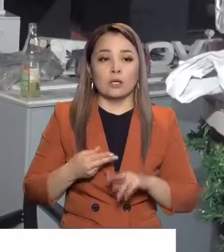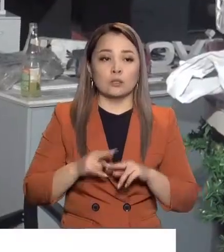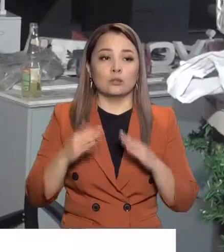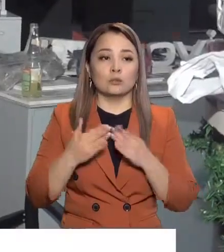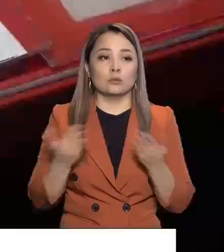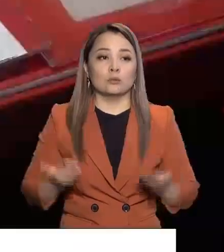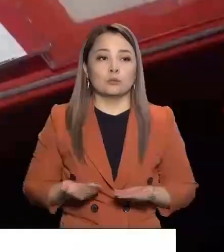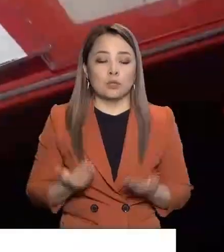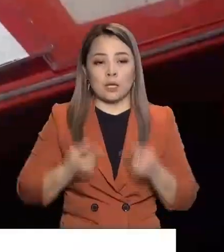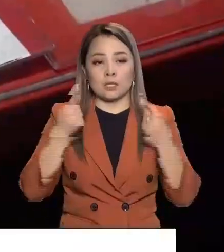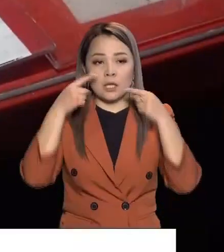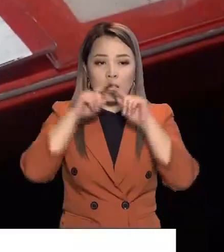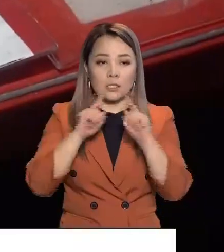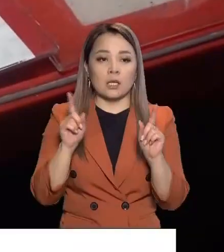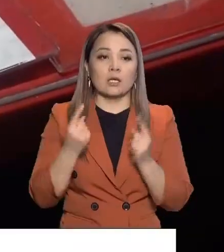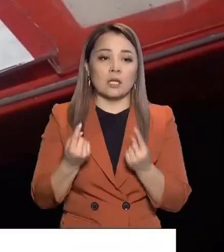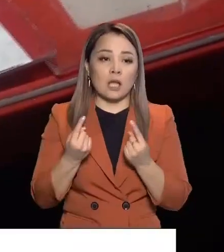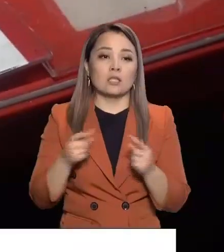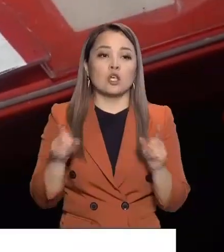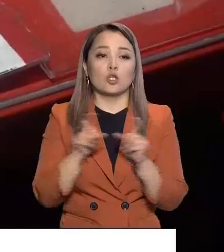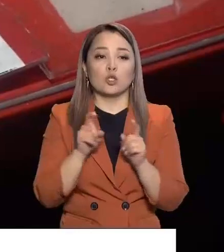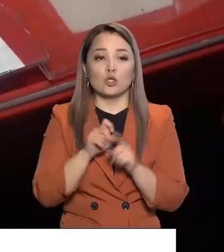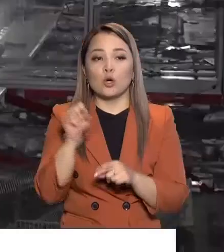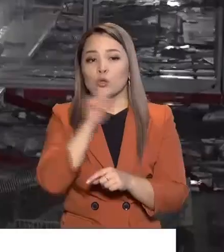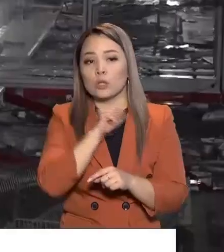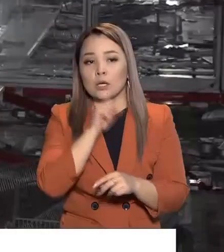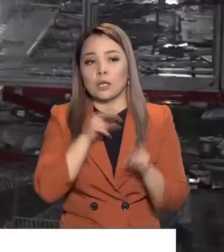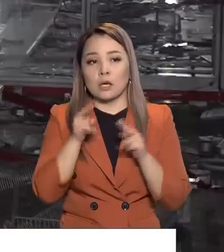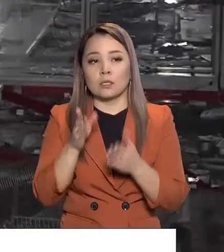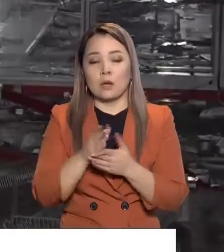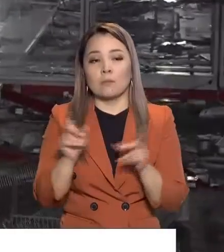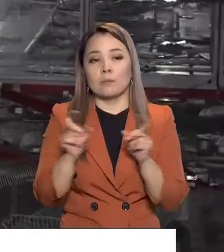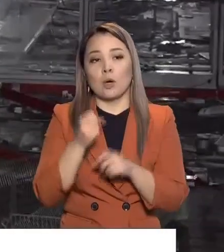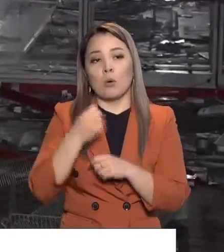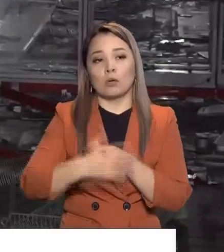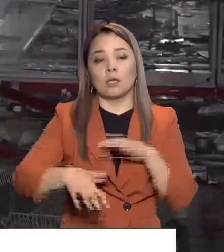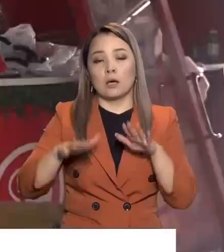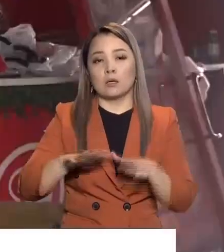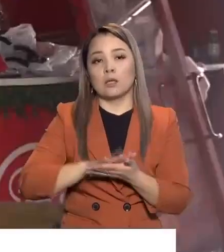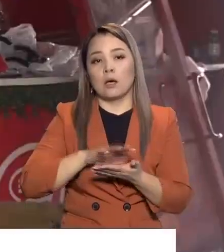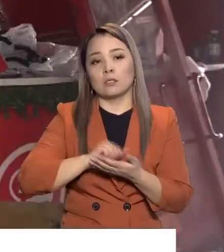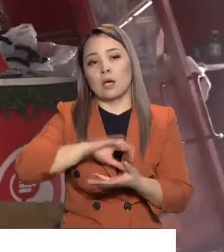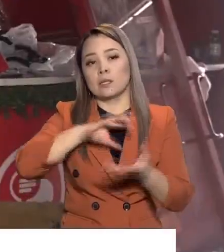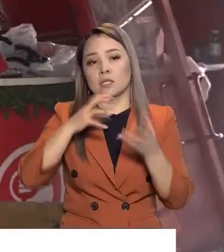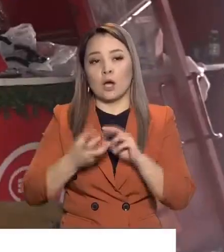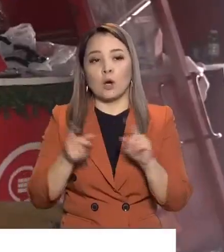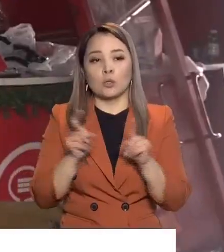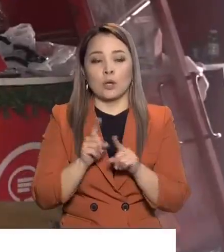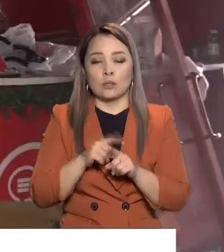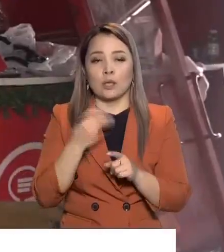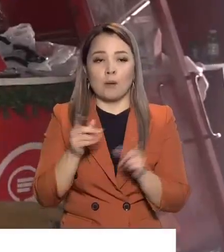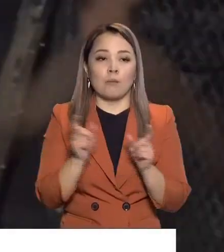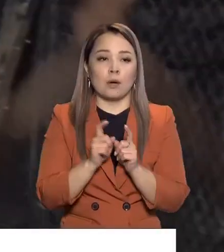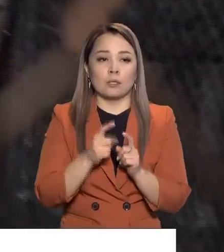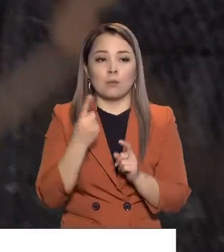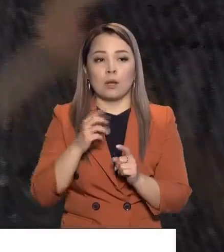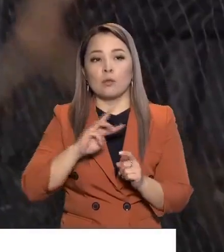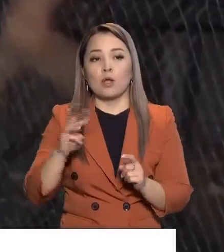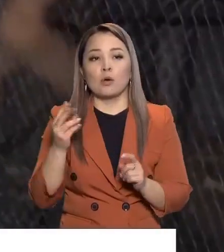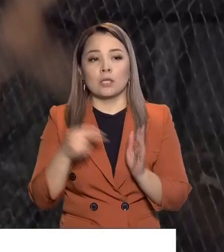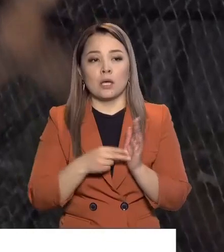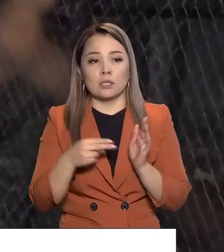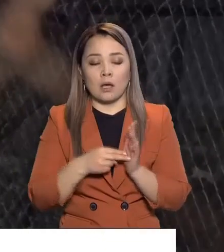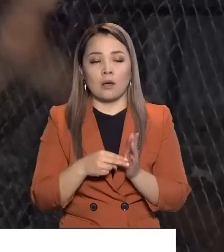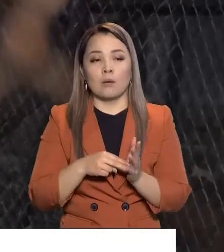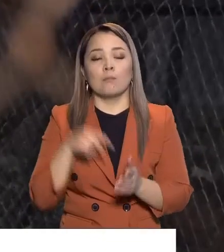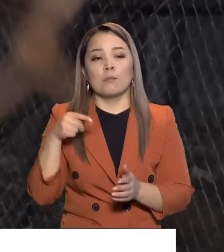тұрмыстық техника сататын ірі дүкендерді де тонаған. Мәселен, мына сауда орталығының астан кестеңін шығарып қана қоймай, бағасы 1 миллионнан кем